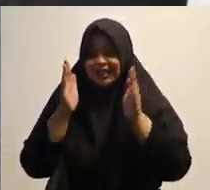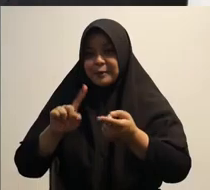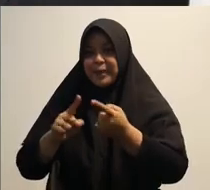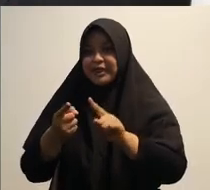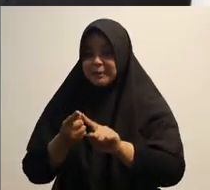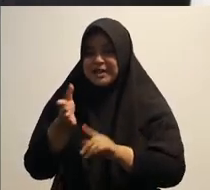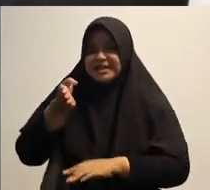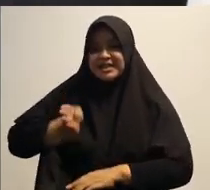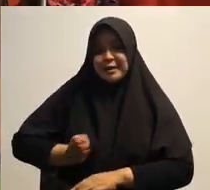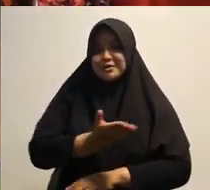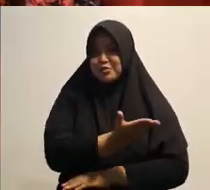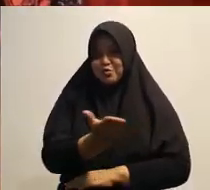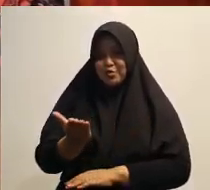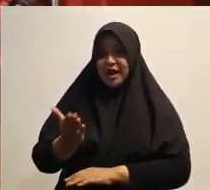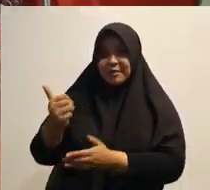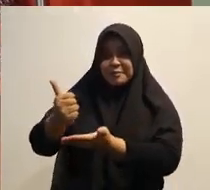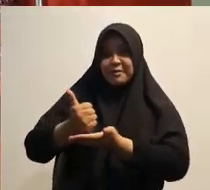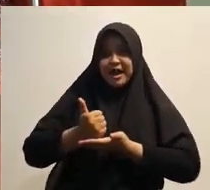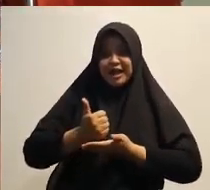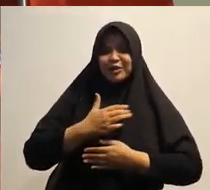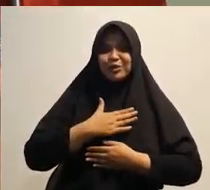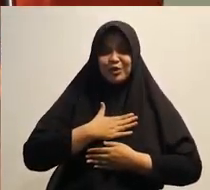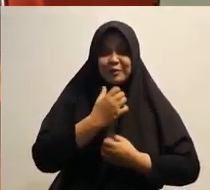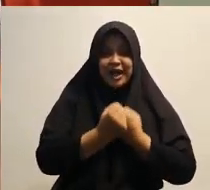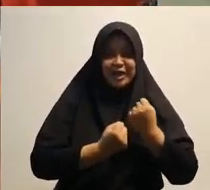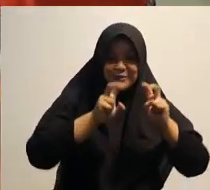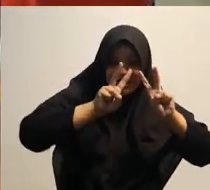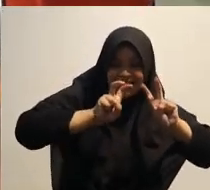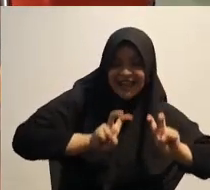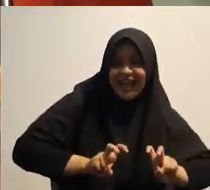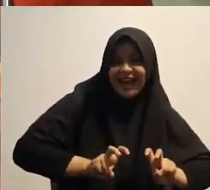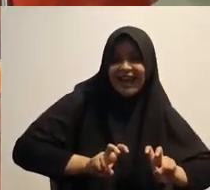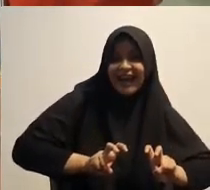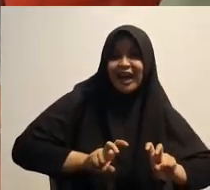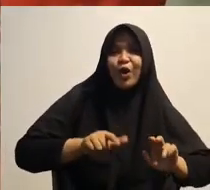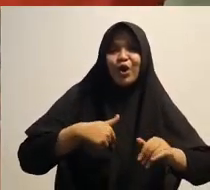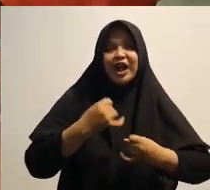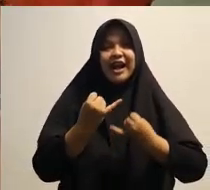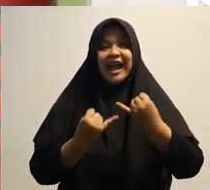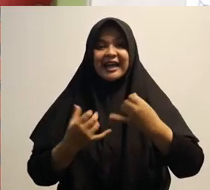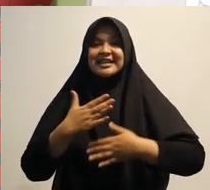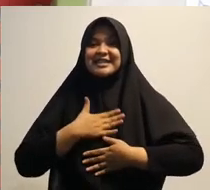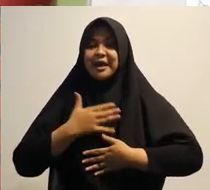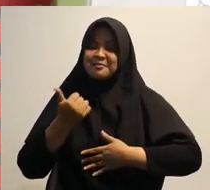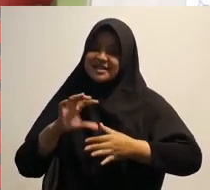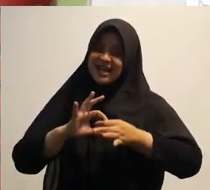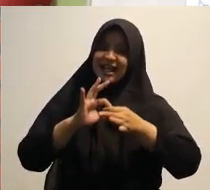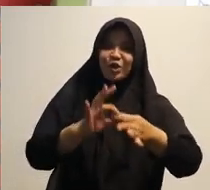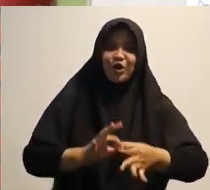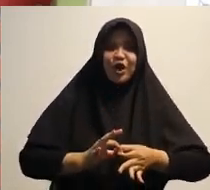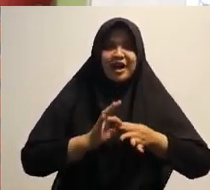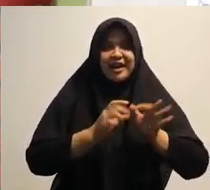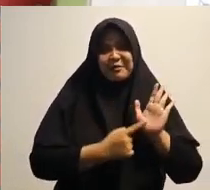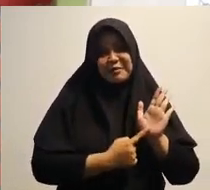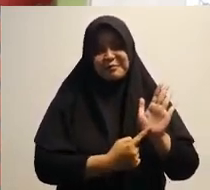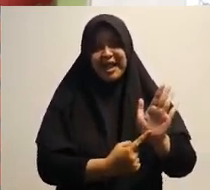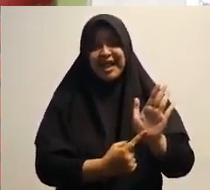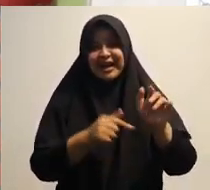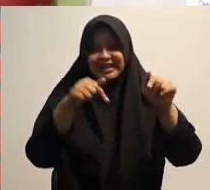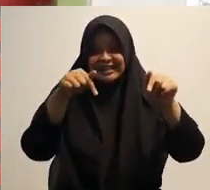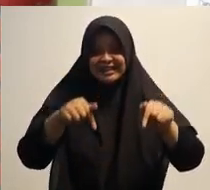kepada teman-teman Sigap semuanya sudah membantu saya dalam melakukan penelitian dan akhirnya saya bisa berkolaborasi